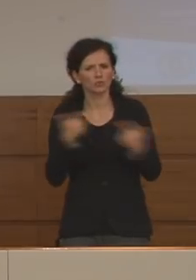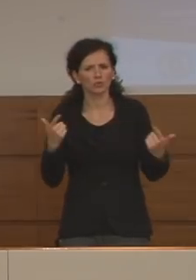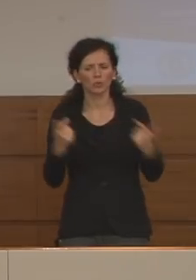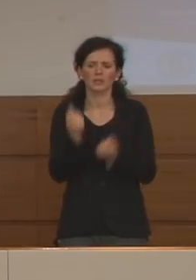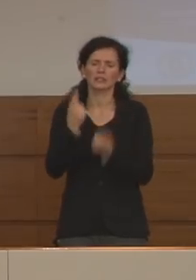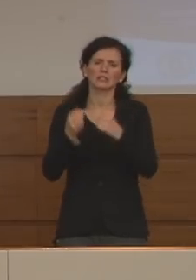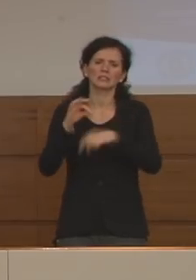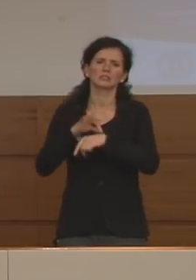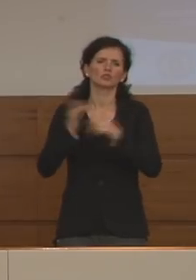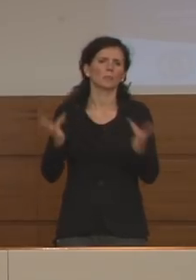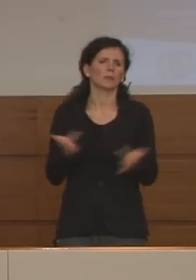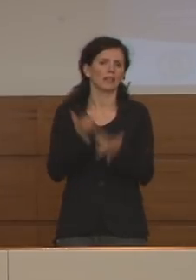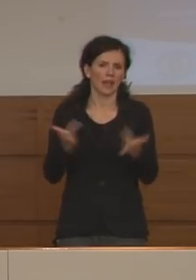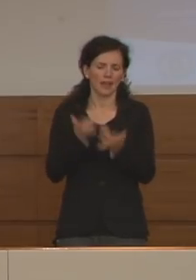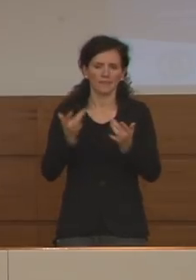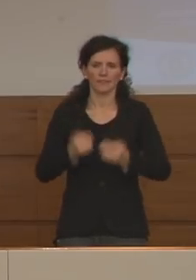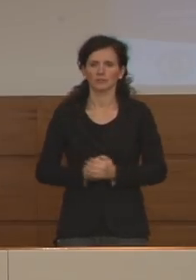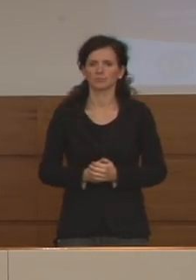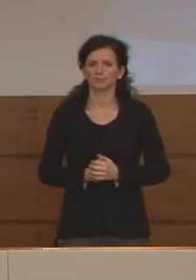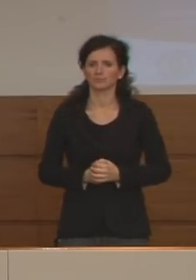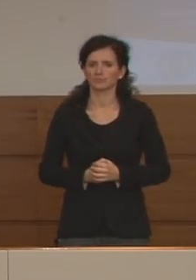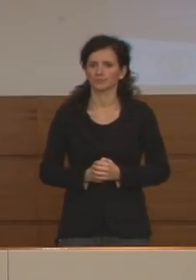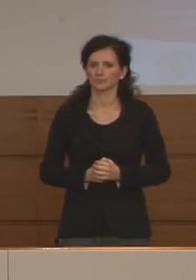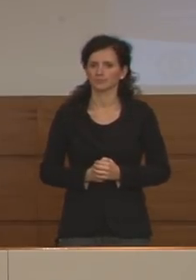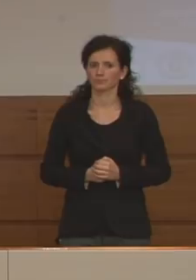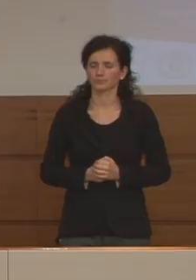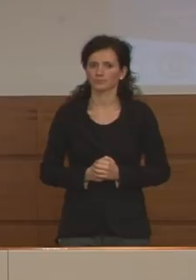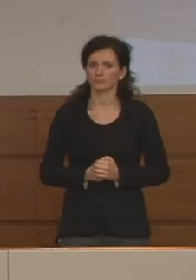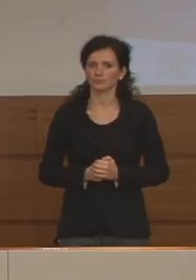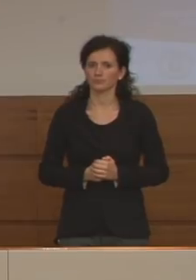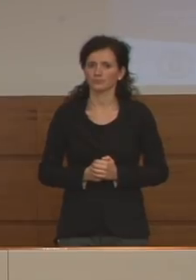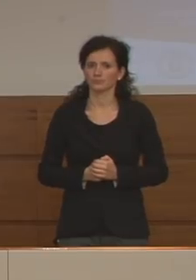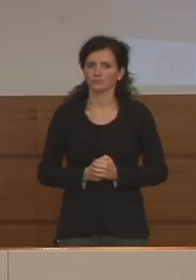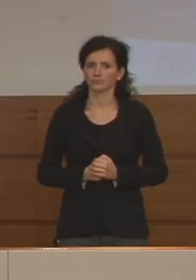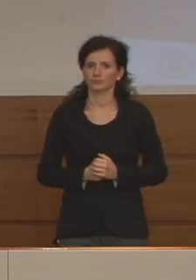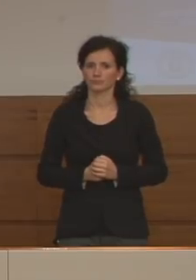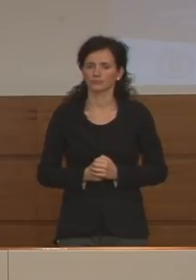lievi purtroppo oggi registriamo